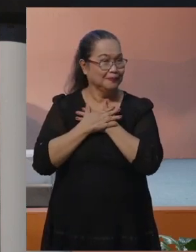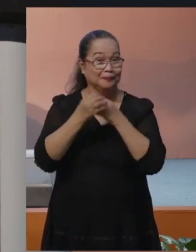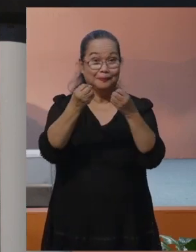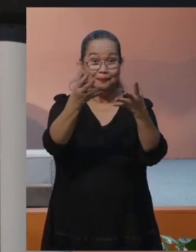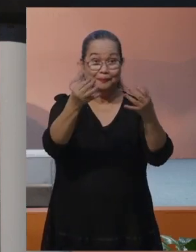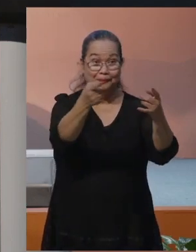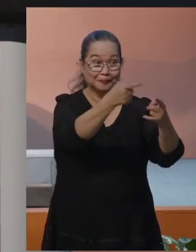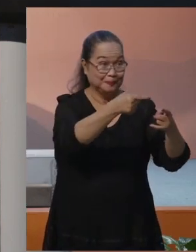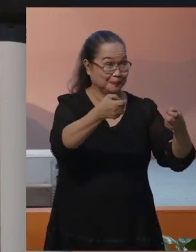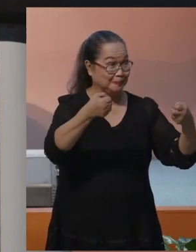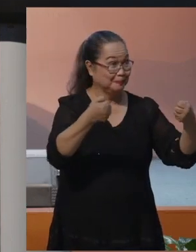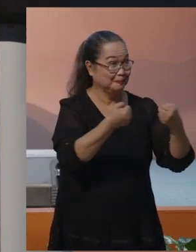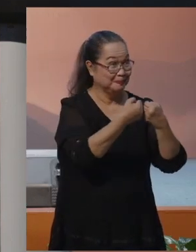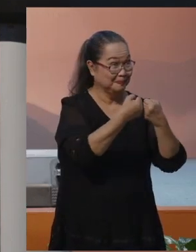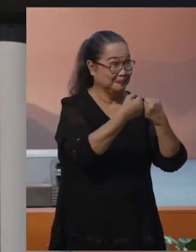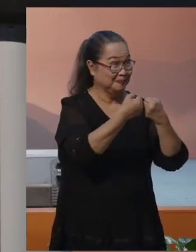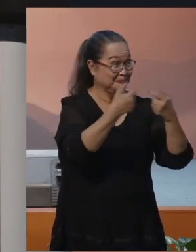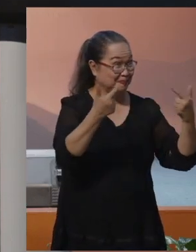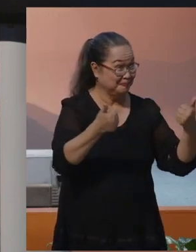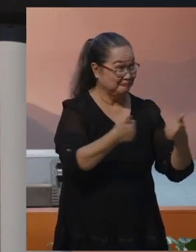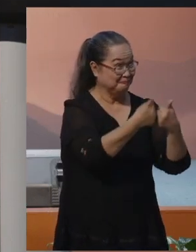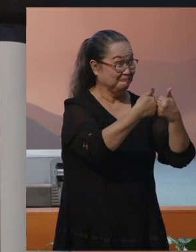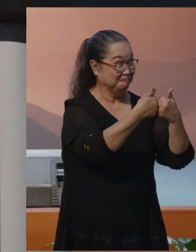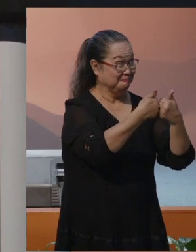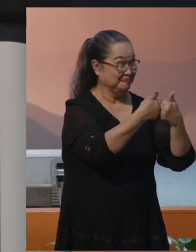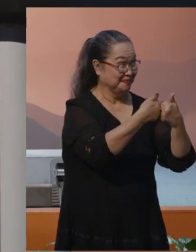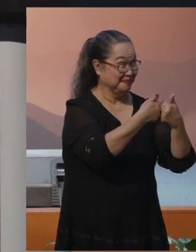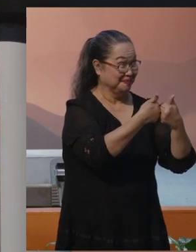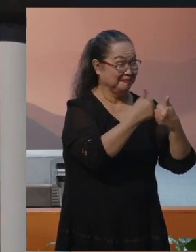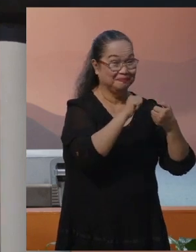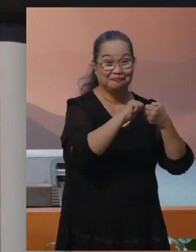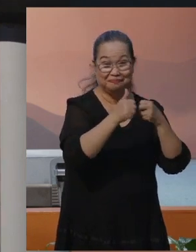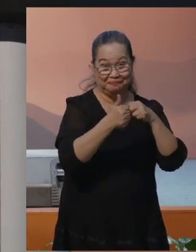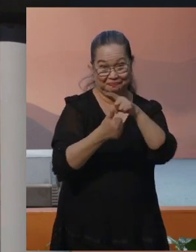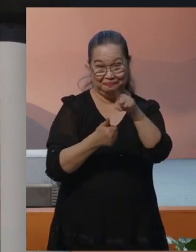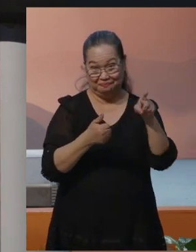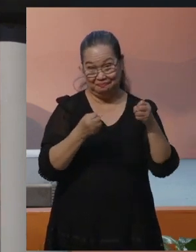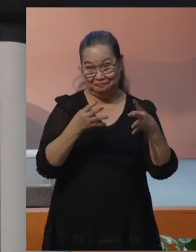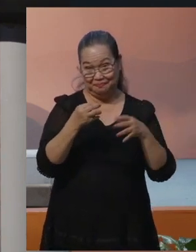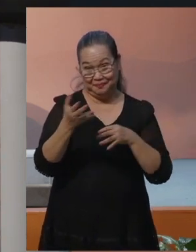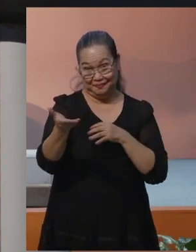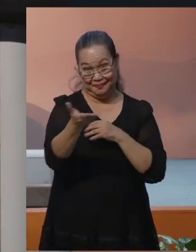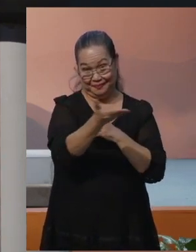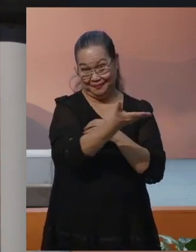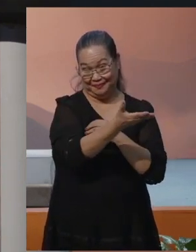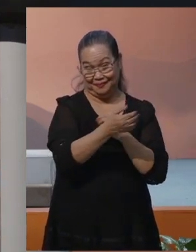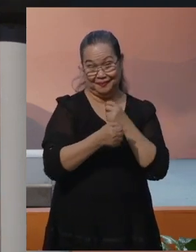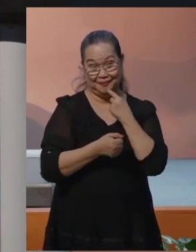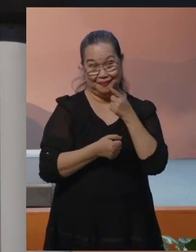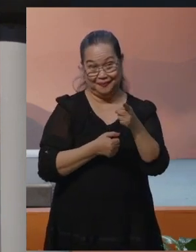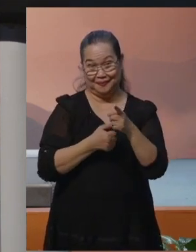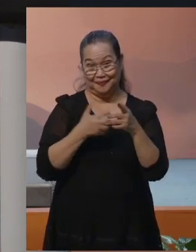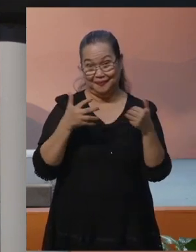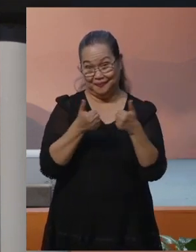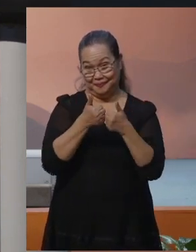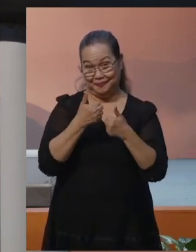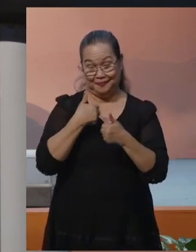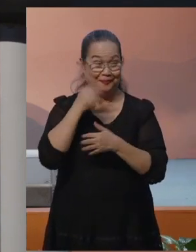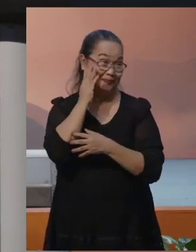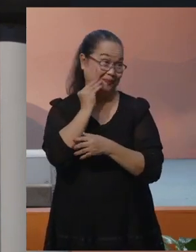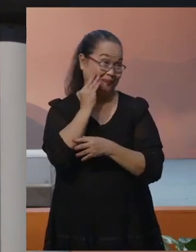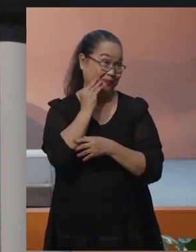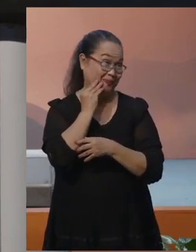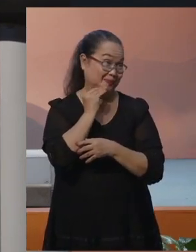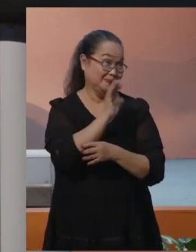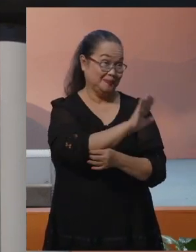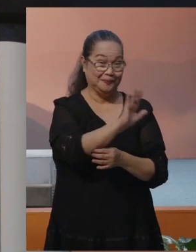Maraming hamon sa buhay natin. Kahit ngayon, alam ko na mayroong iba sa inyo na may sinasalubong na pagsubok sa